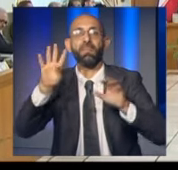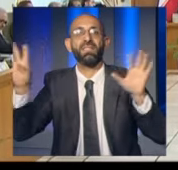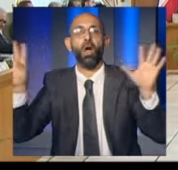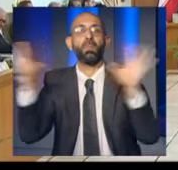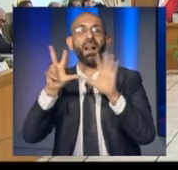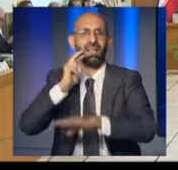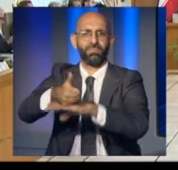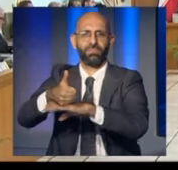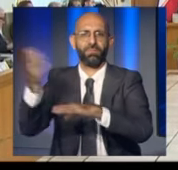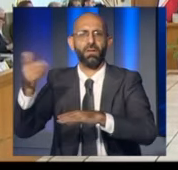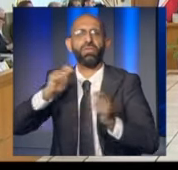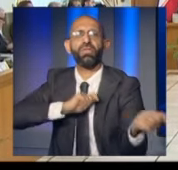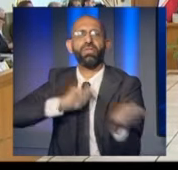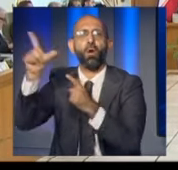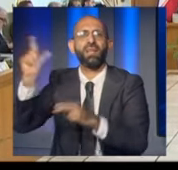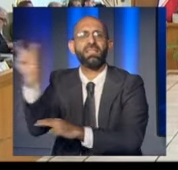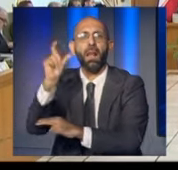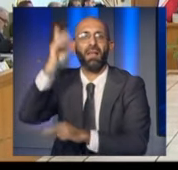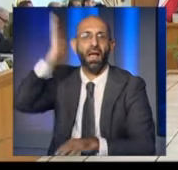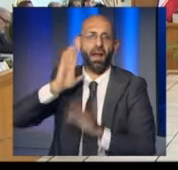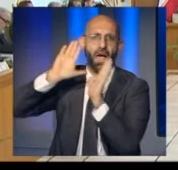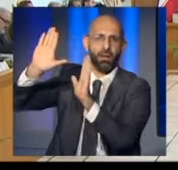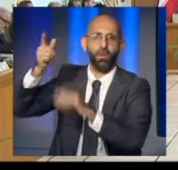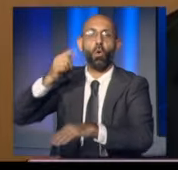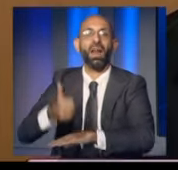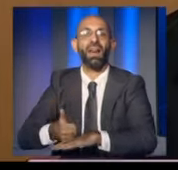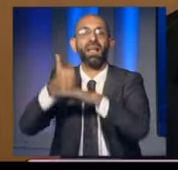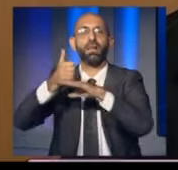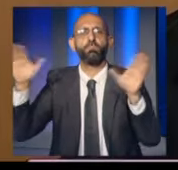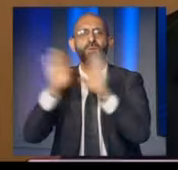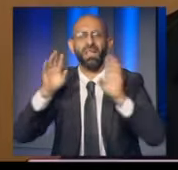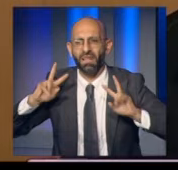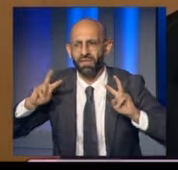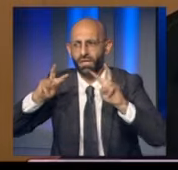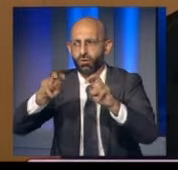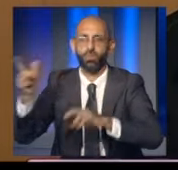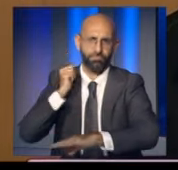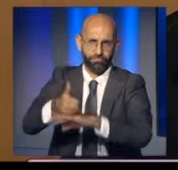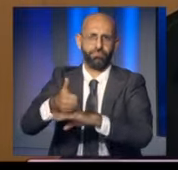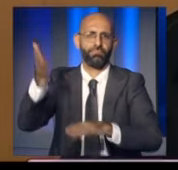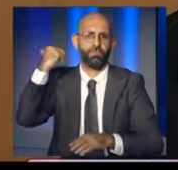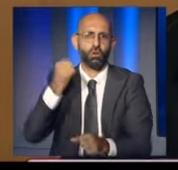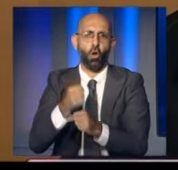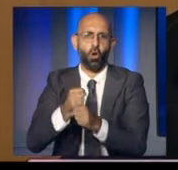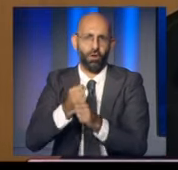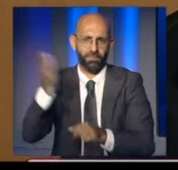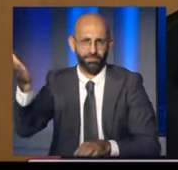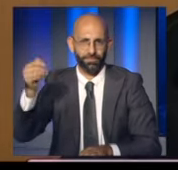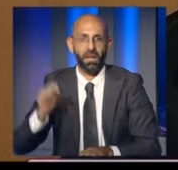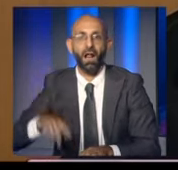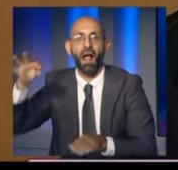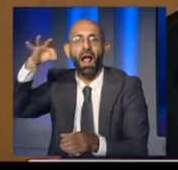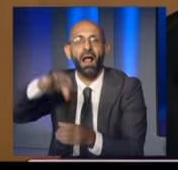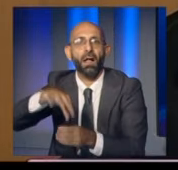عام 1989 تولى منصب المدعي العام للثورة الإسلامية في طهران ورئيس مؤسسة المتابعة والتفتيش العامة،